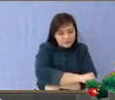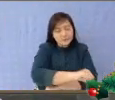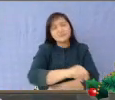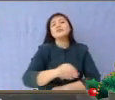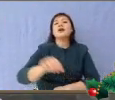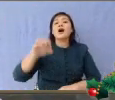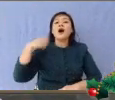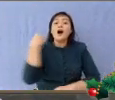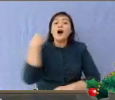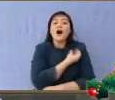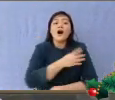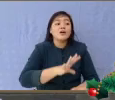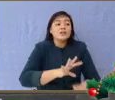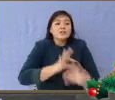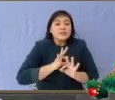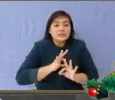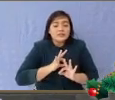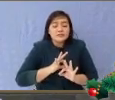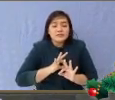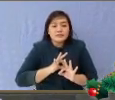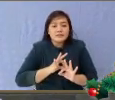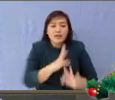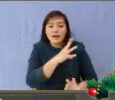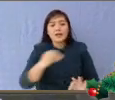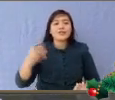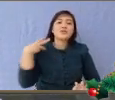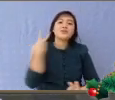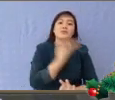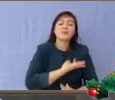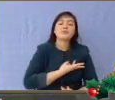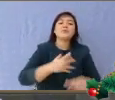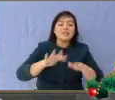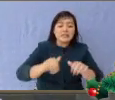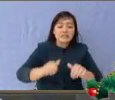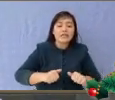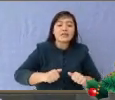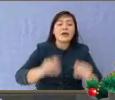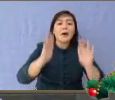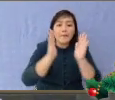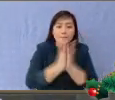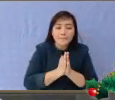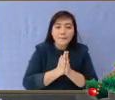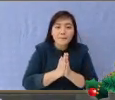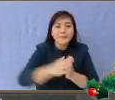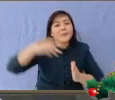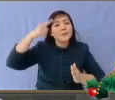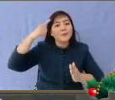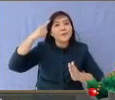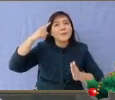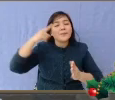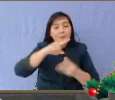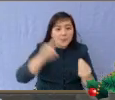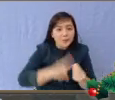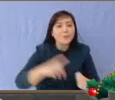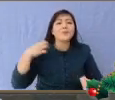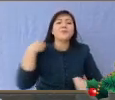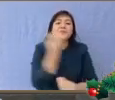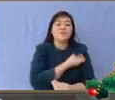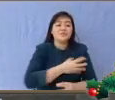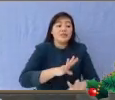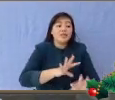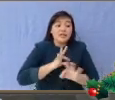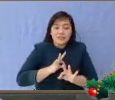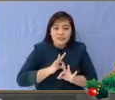Nalaman ni David dito na sa pamamagitan pala ng mga bagay na i-discuss po natin ngayon, yung takot pala ay pwede